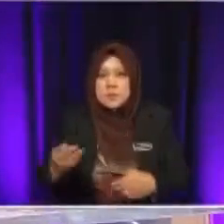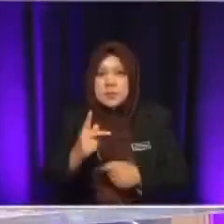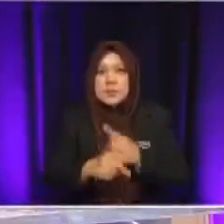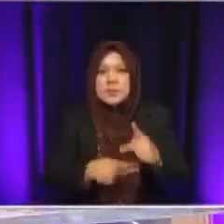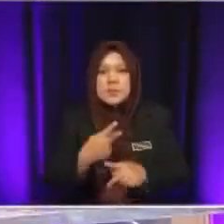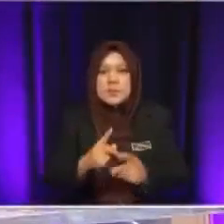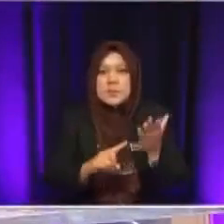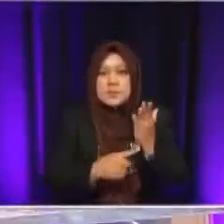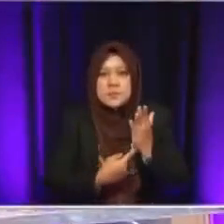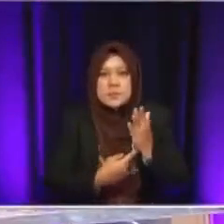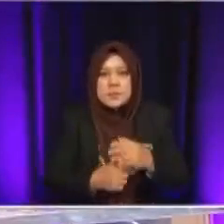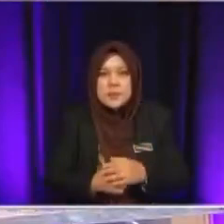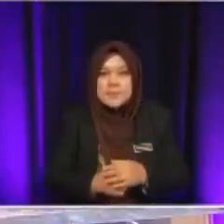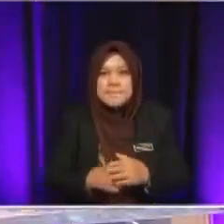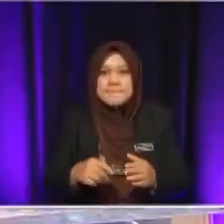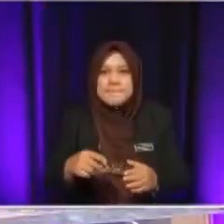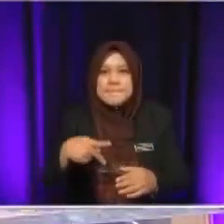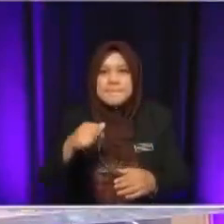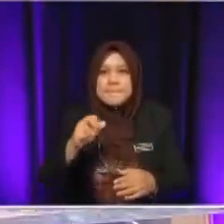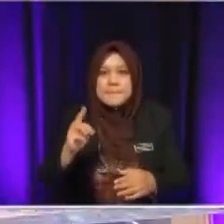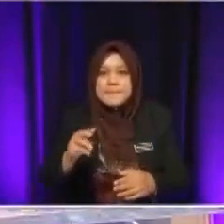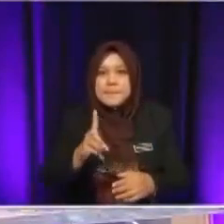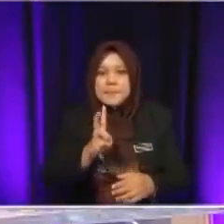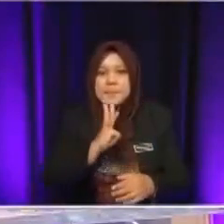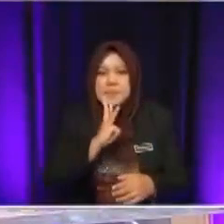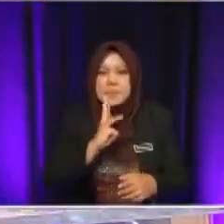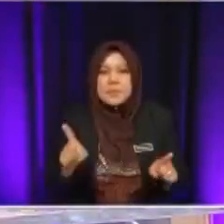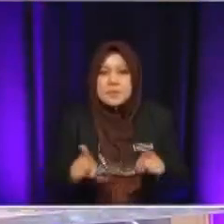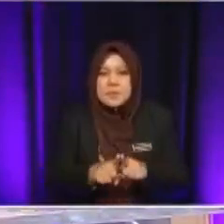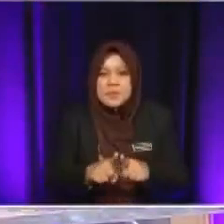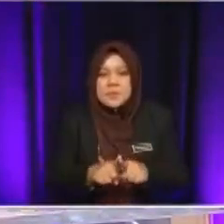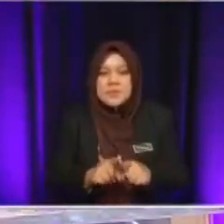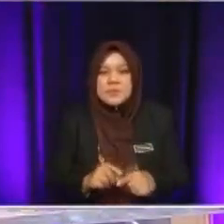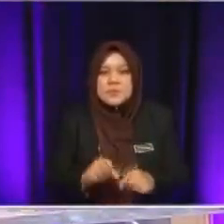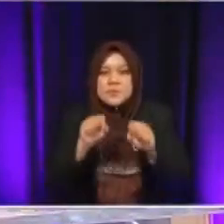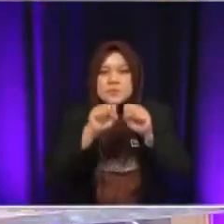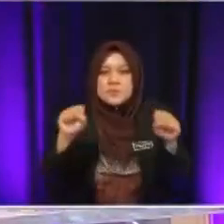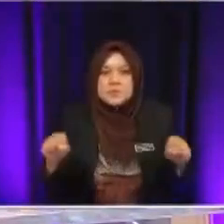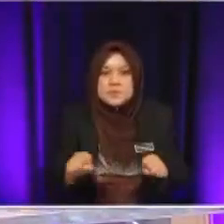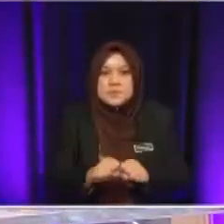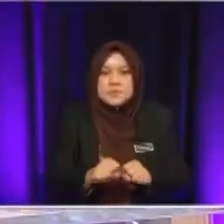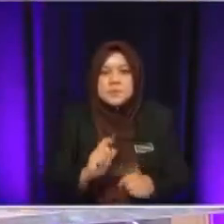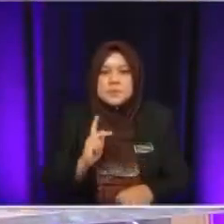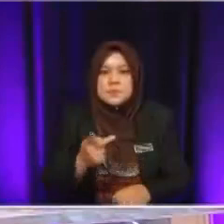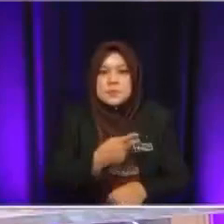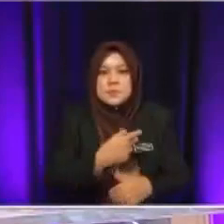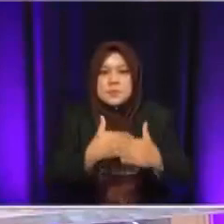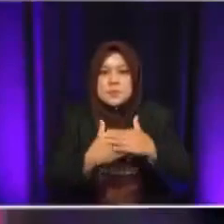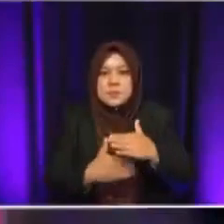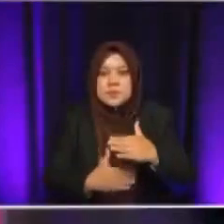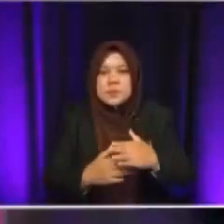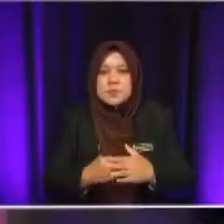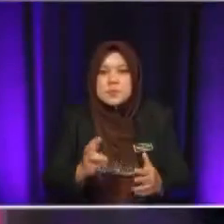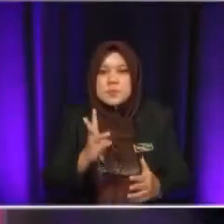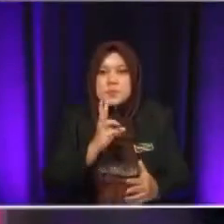cikgu. Ya, berinovasi. Cuma yang pam air ni memang tetap sama lah. Tak adalah kita inovasi kan? Okay, cuma sistem dia akan jadi sini. Kalau Mira boleh lihat, okay, ikan di bahagian bawah, pam